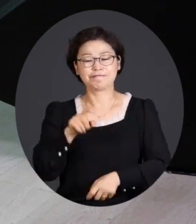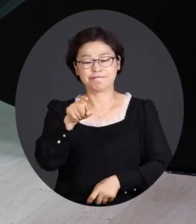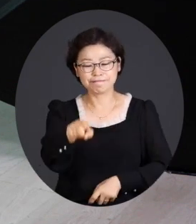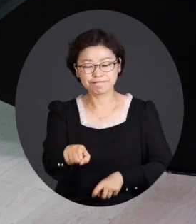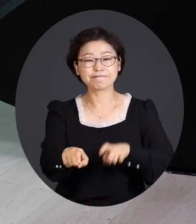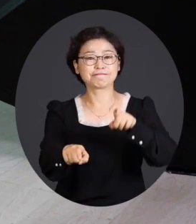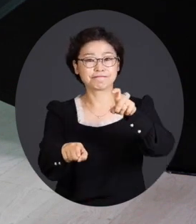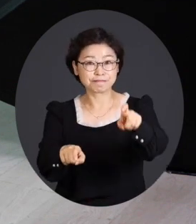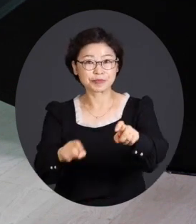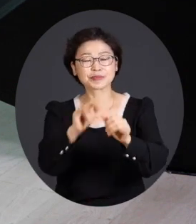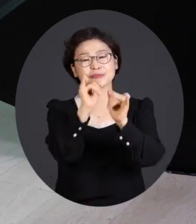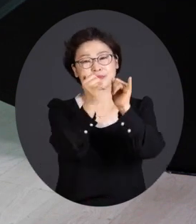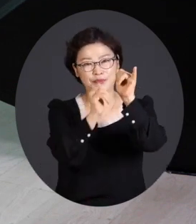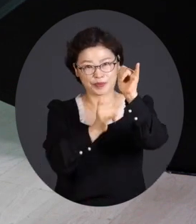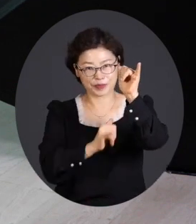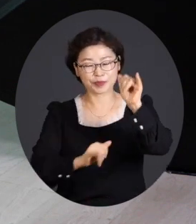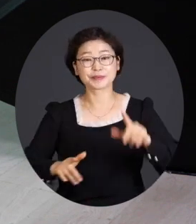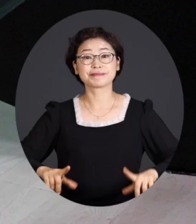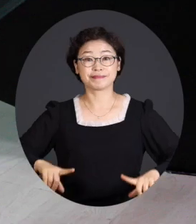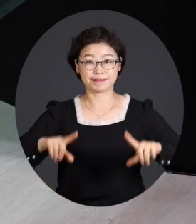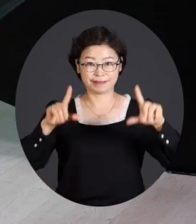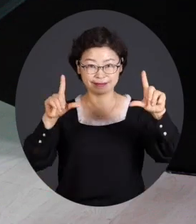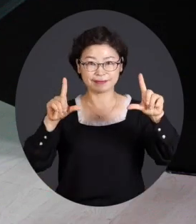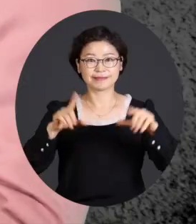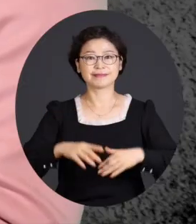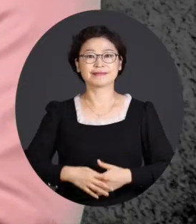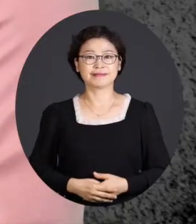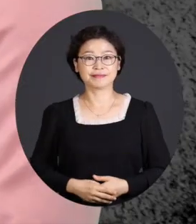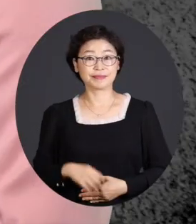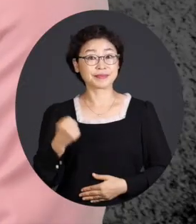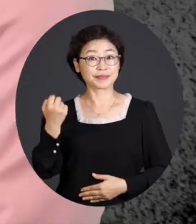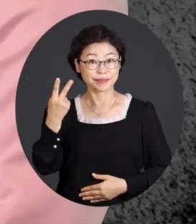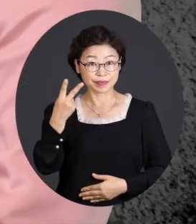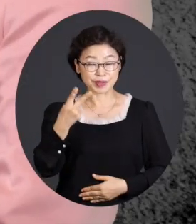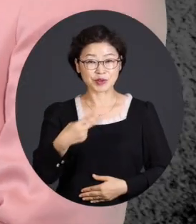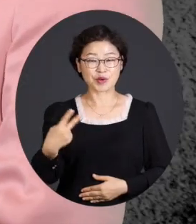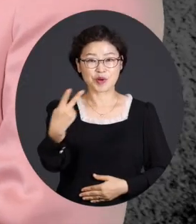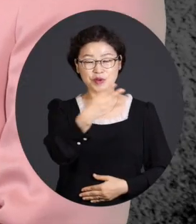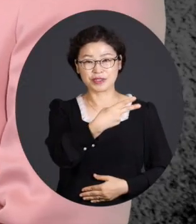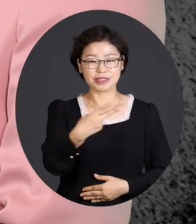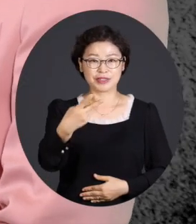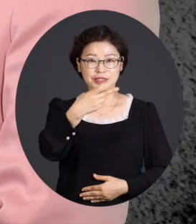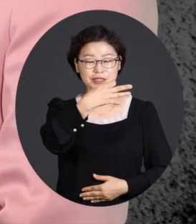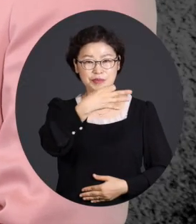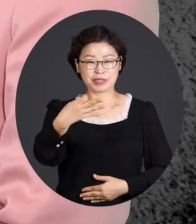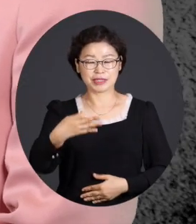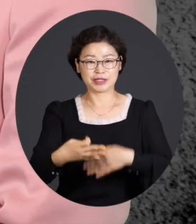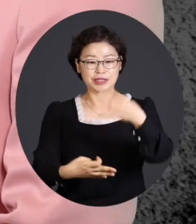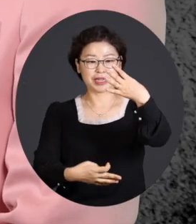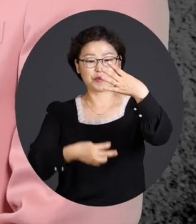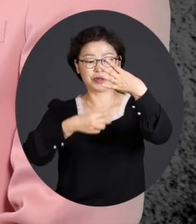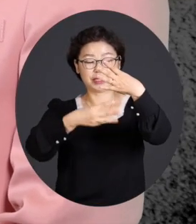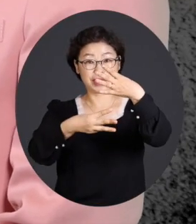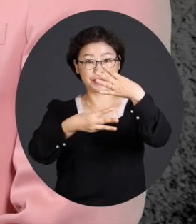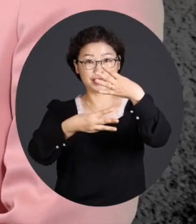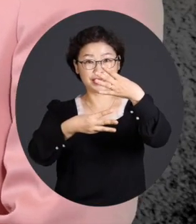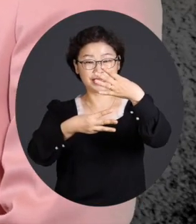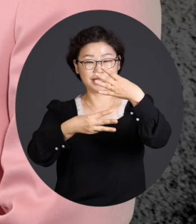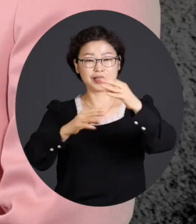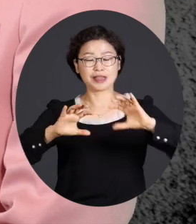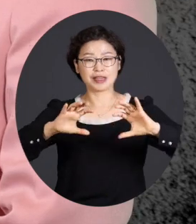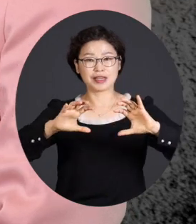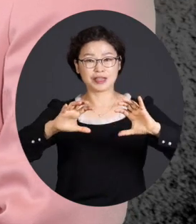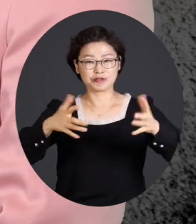나아간 역사적인 날입니다. 그리고 2014년 4월 3일이